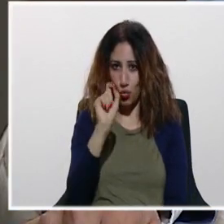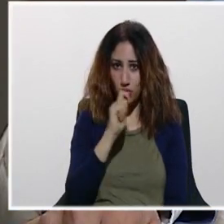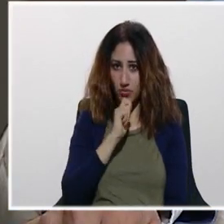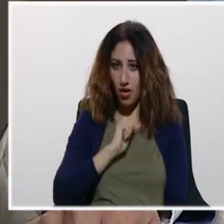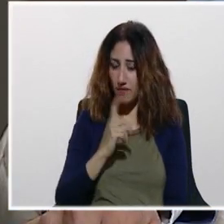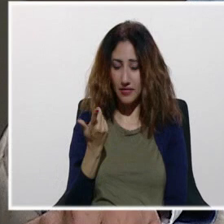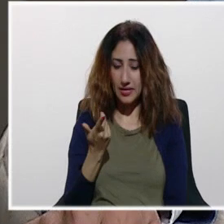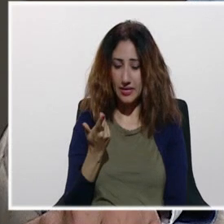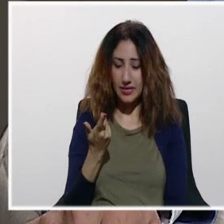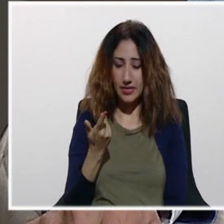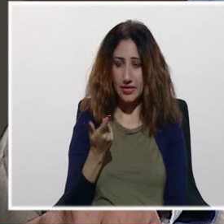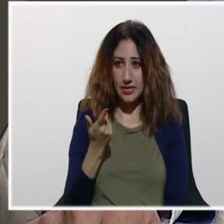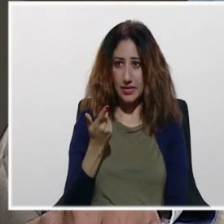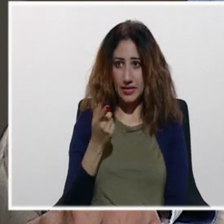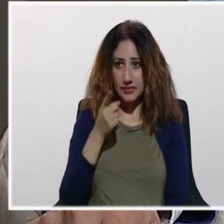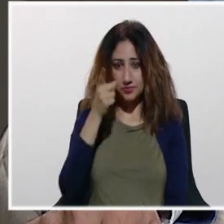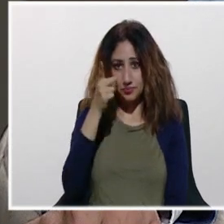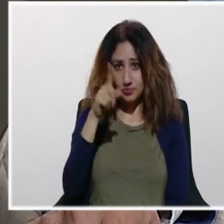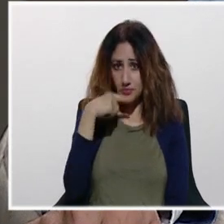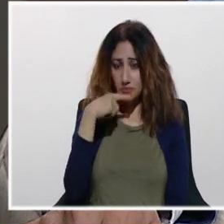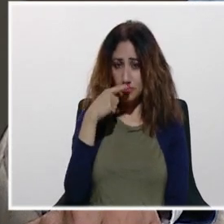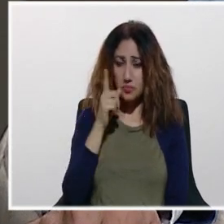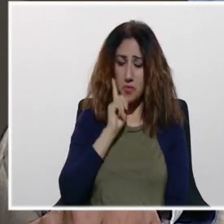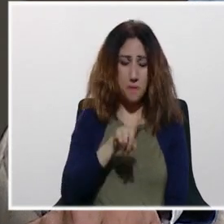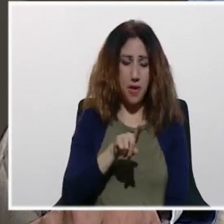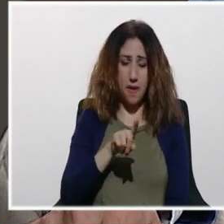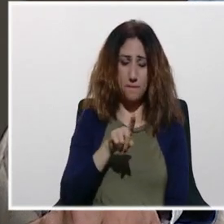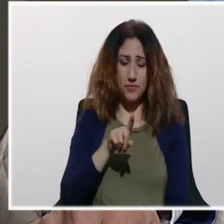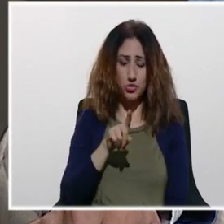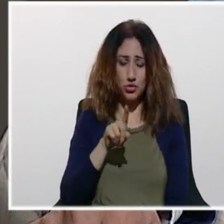لا فنيا هو ما يحبش الحاجات